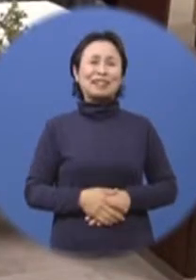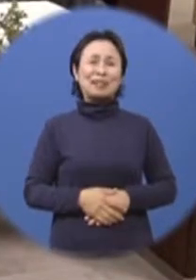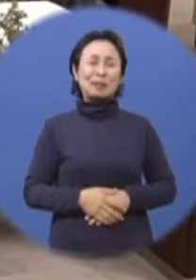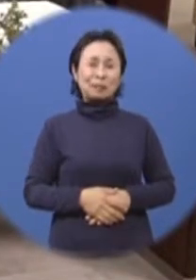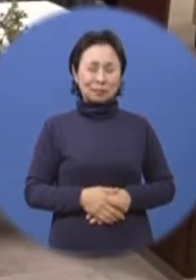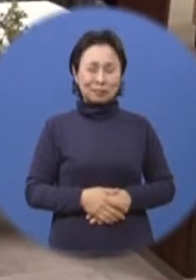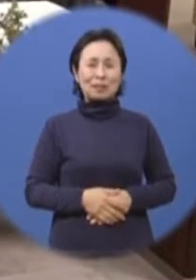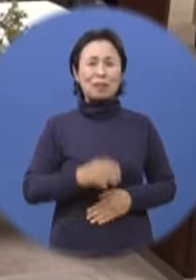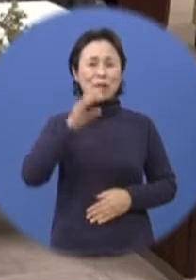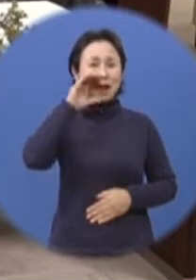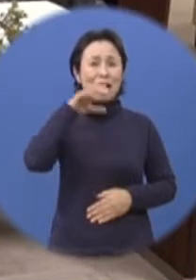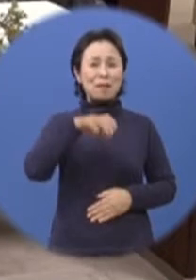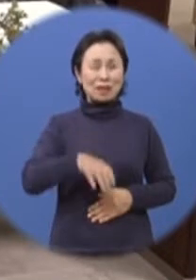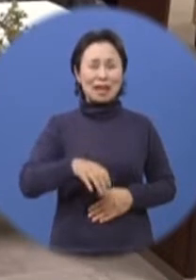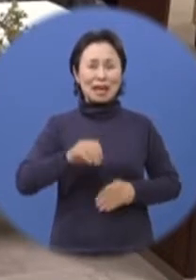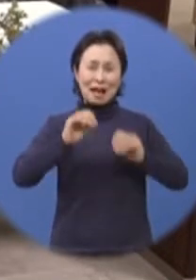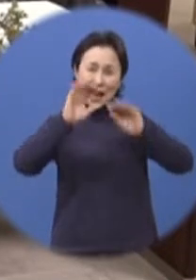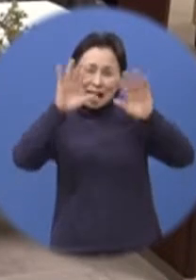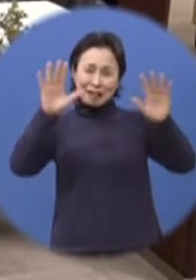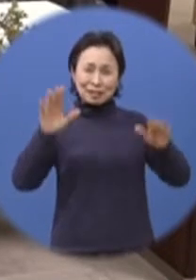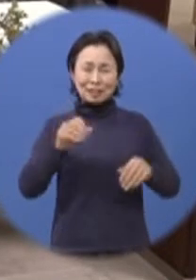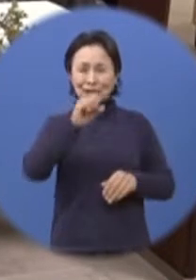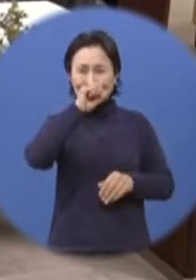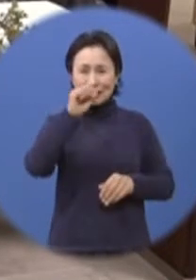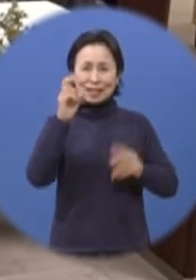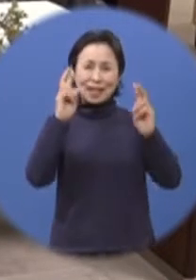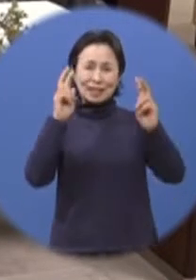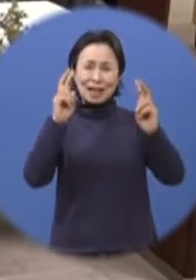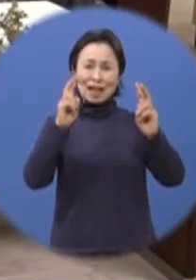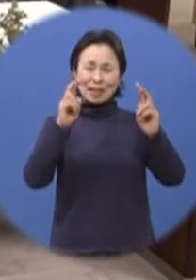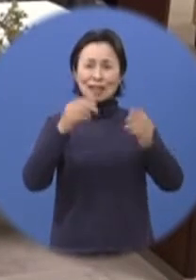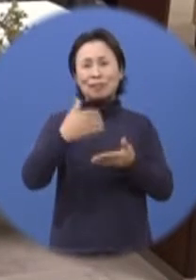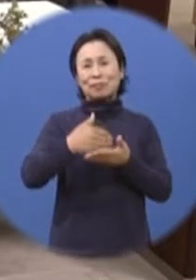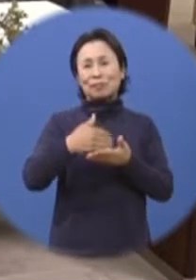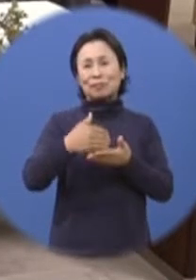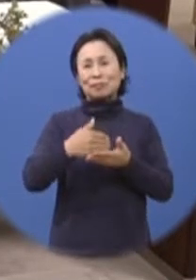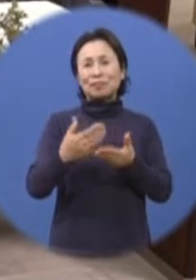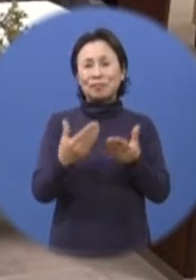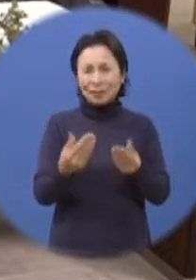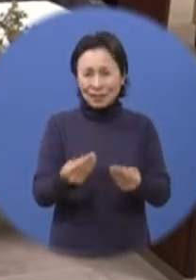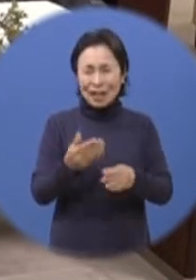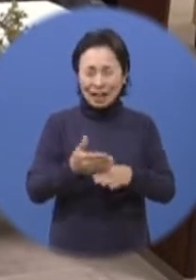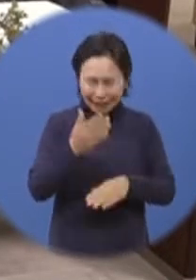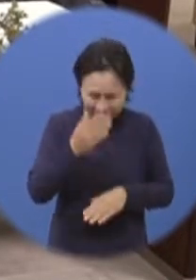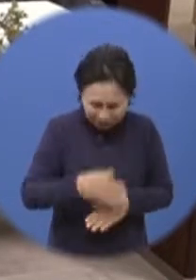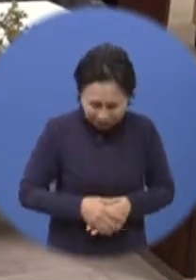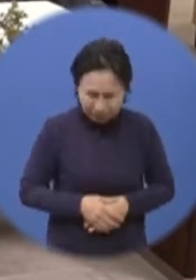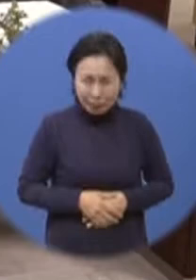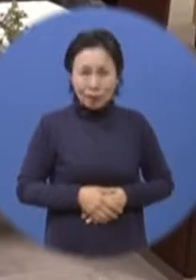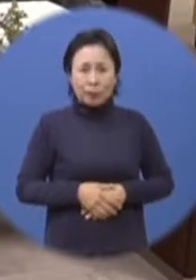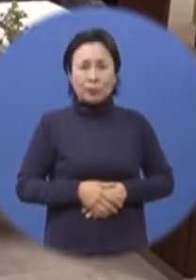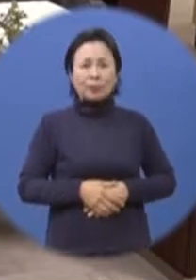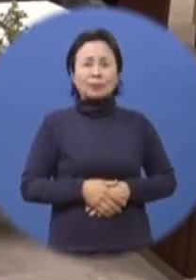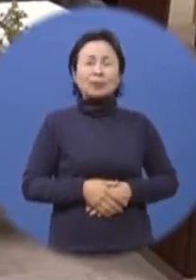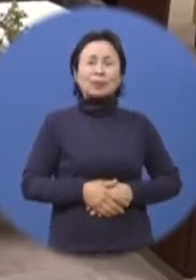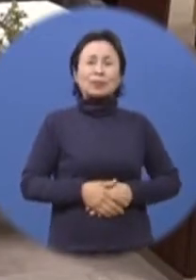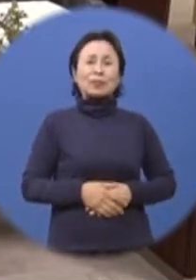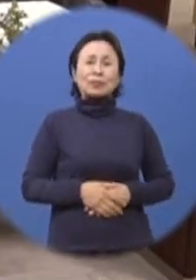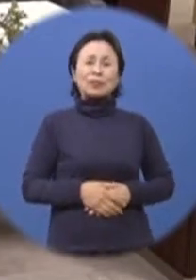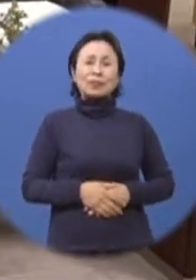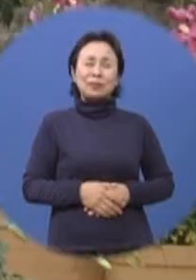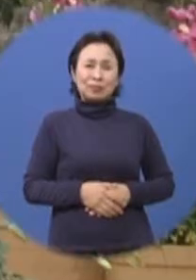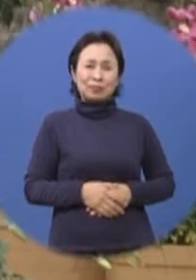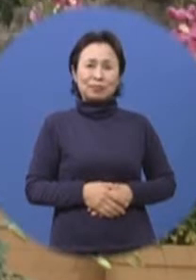和歌山で輝くグッドカンパニー吉田会長に大練習彼がいました今日もありがとうご案内ですねどうもありました